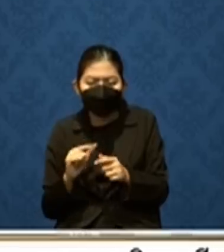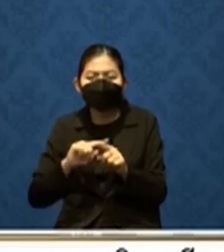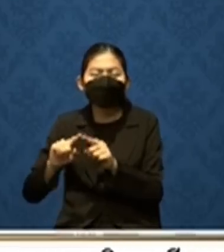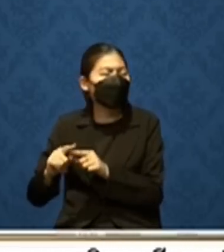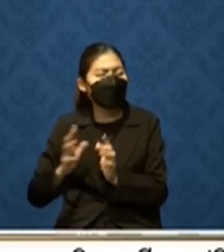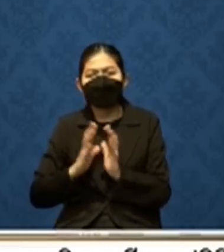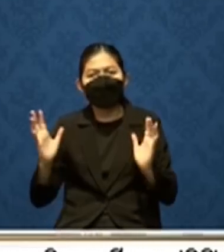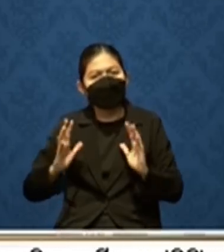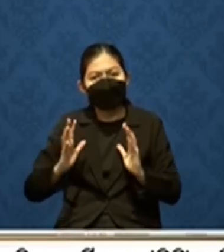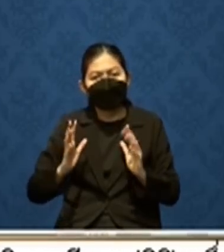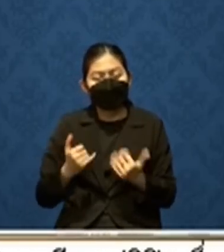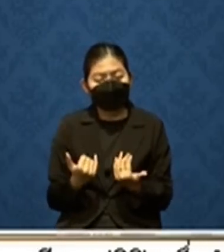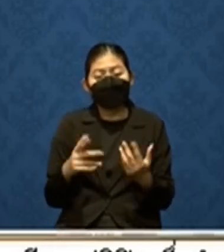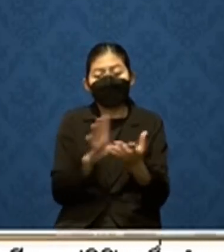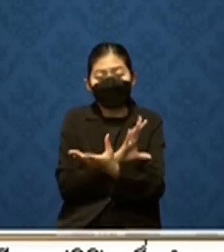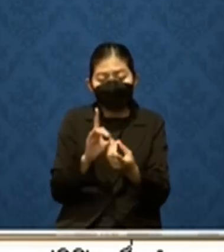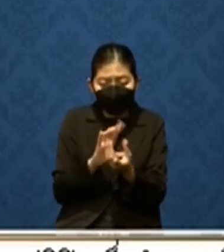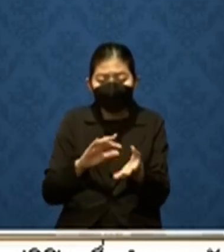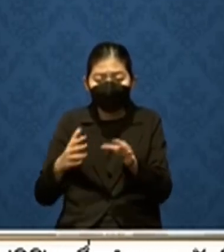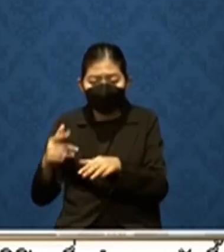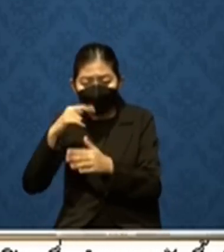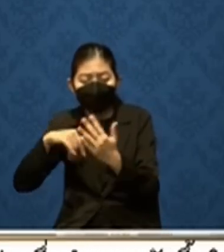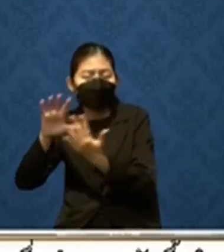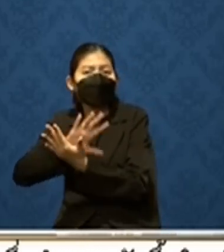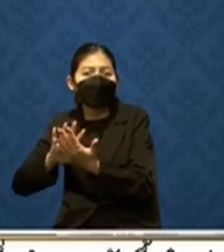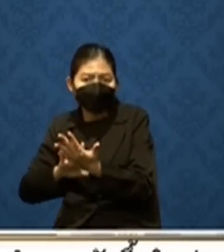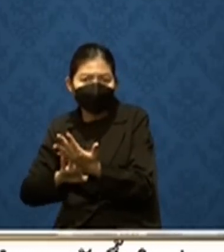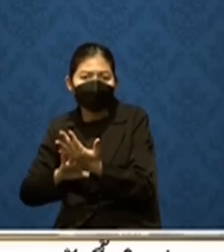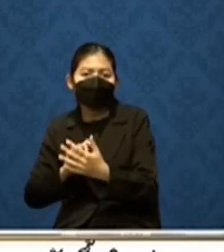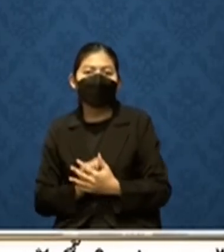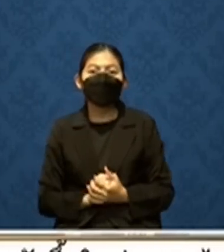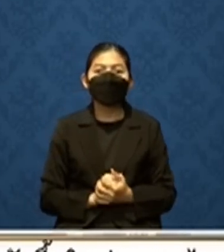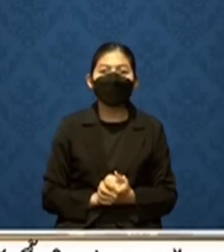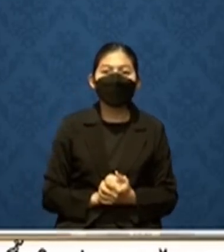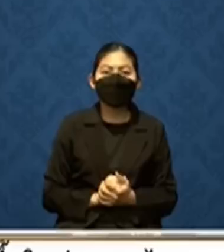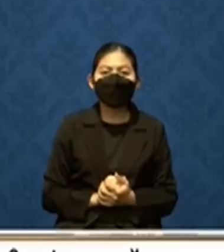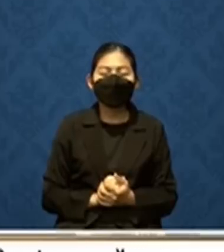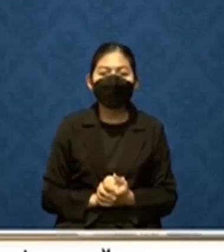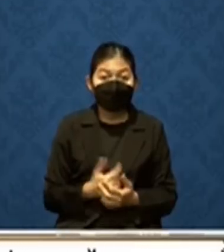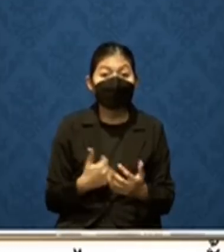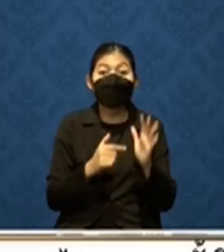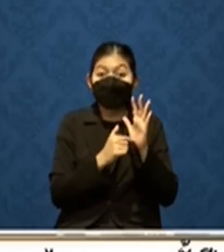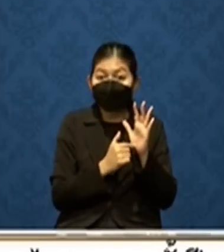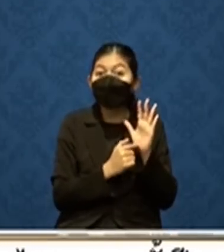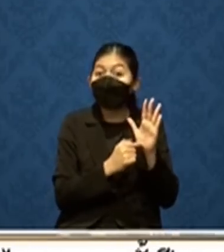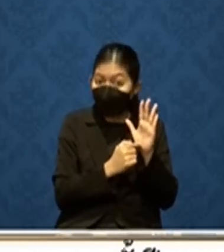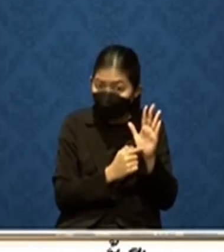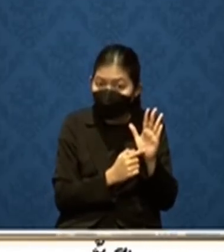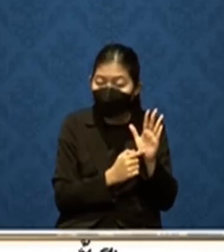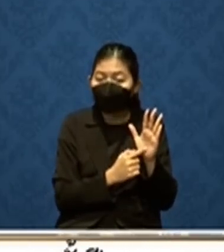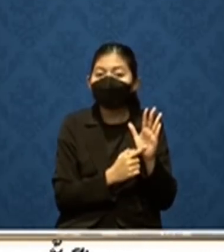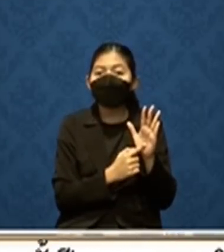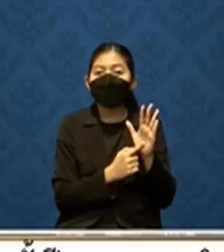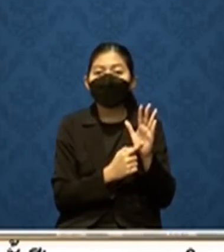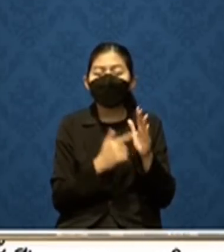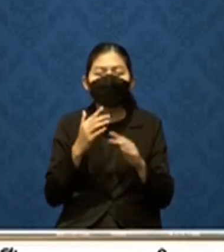พินาศทำพังทลายของสังคมทั้งด้านครับอ่ะพี่กำลังกลับนี่คือตัวอย่างที่